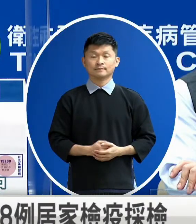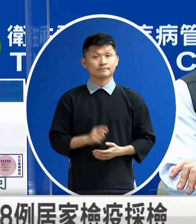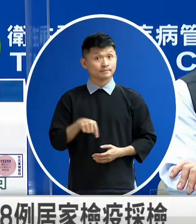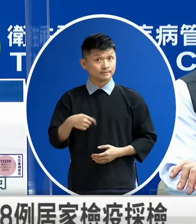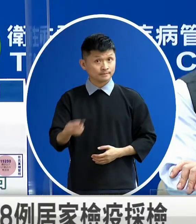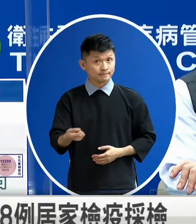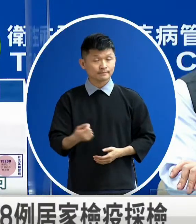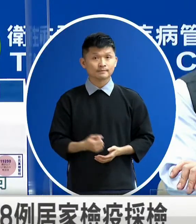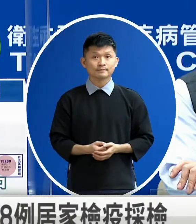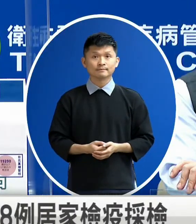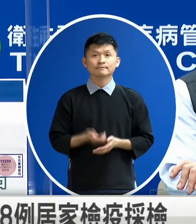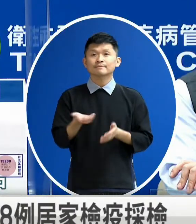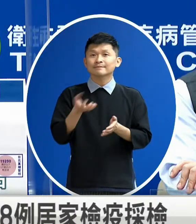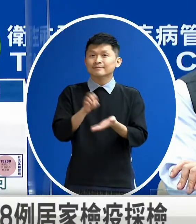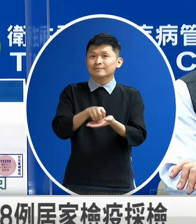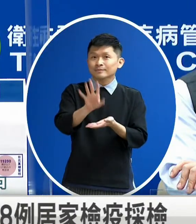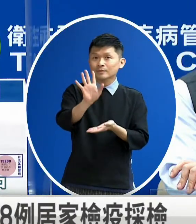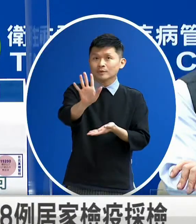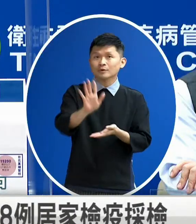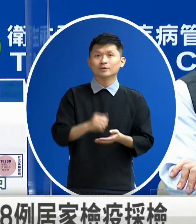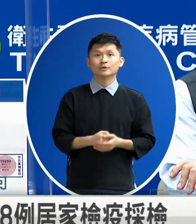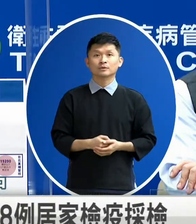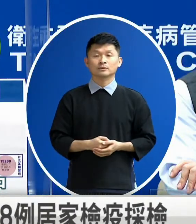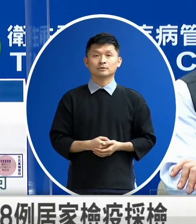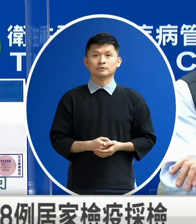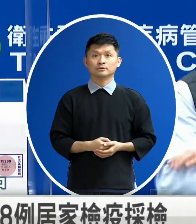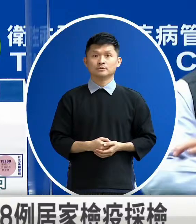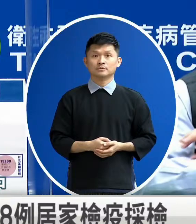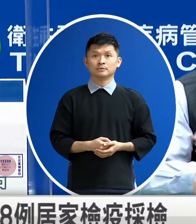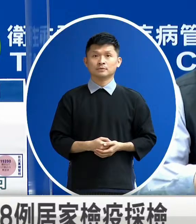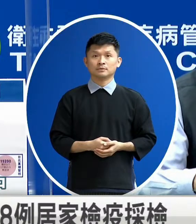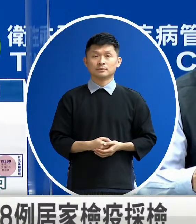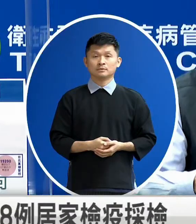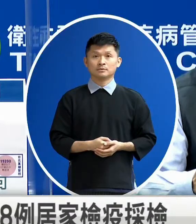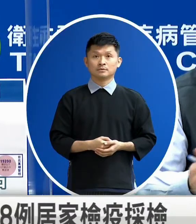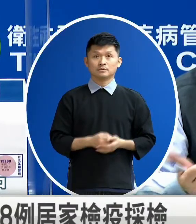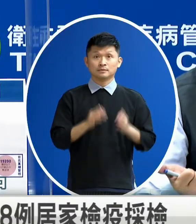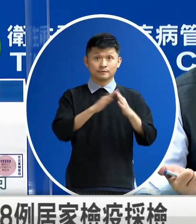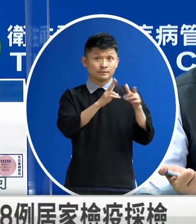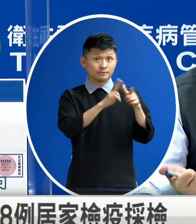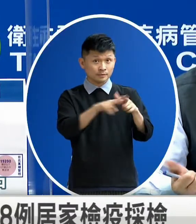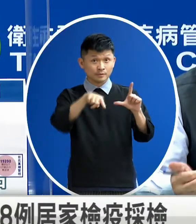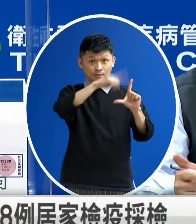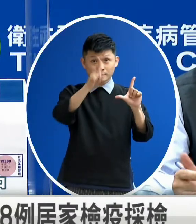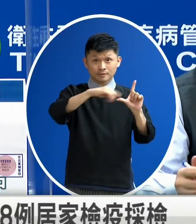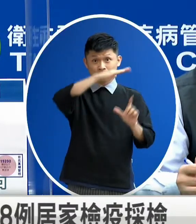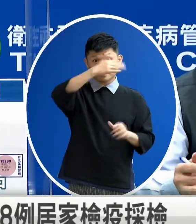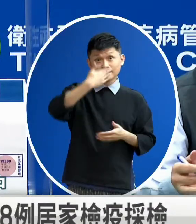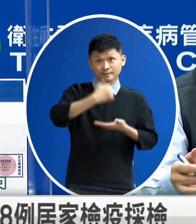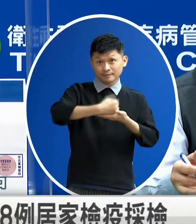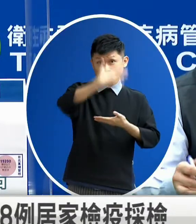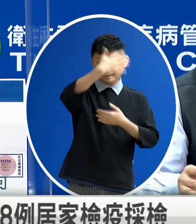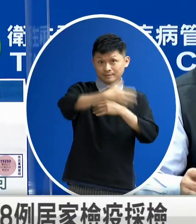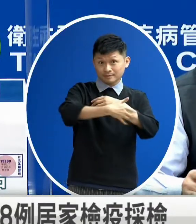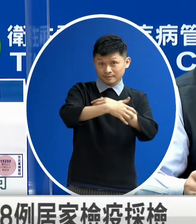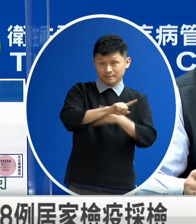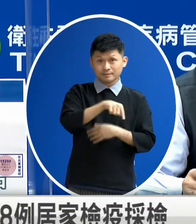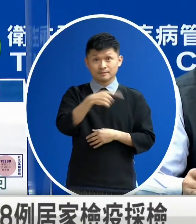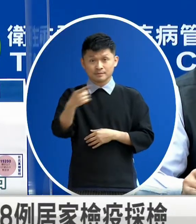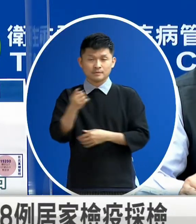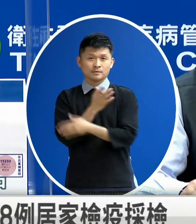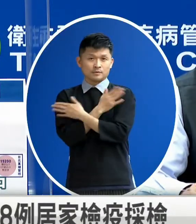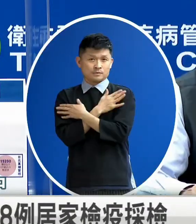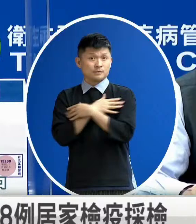好，那个这是刚刚跟大家报告的哈，这从房仲圆山那延伸到这个点点的幼